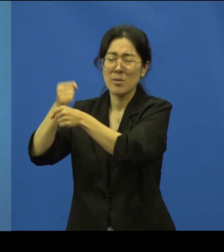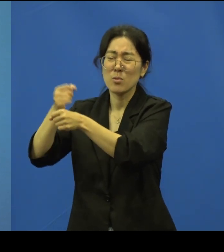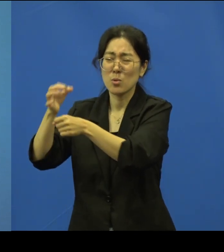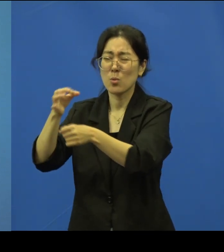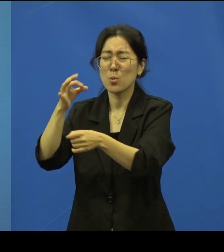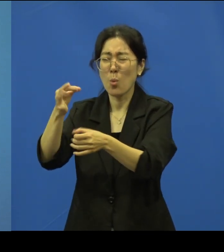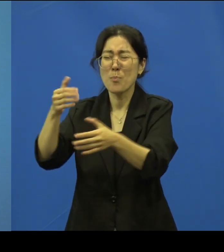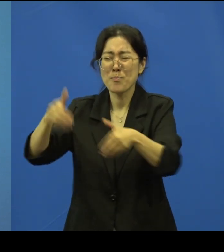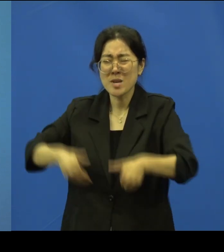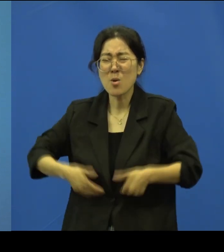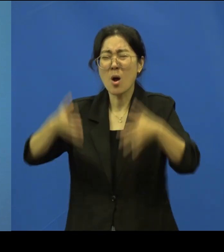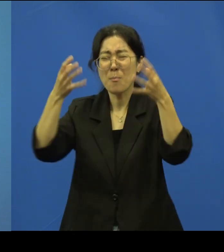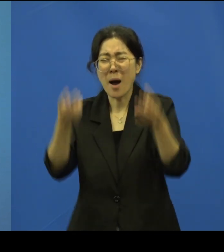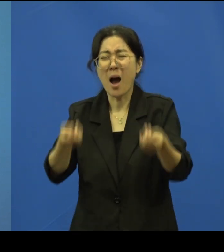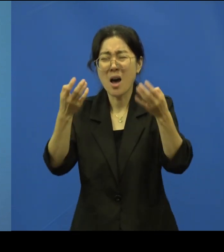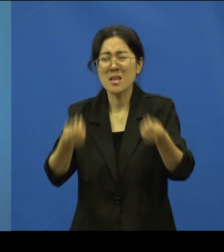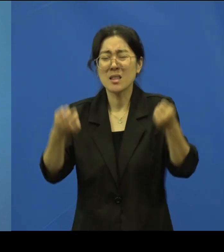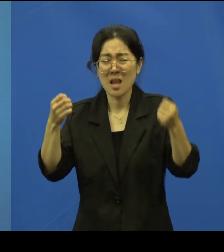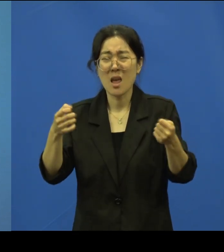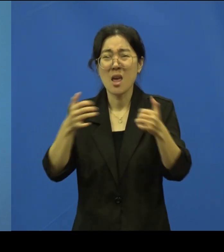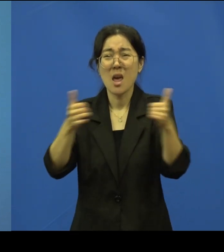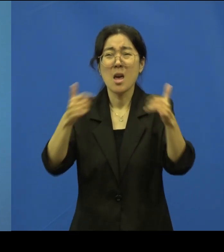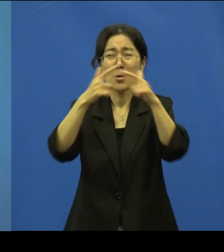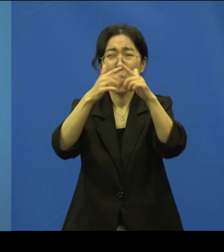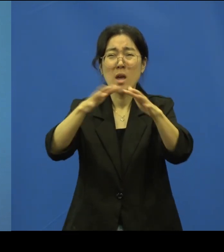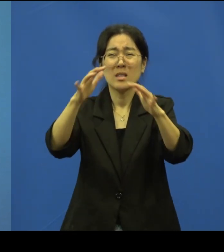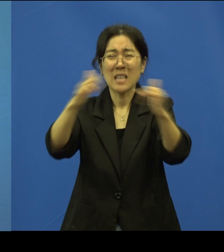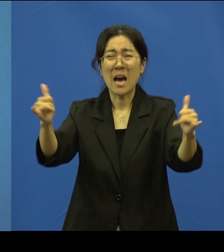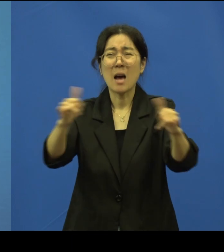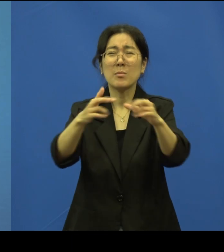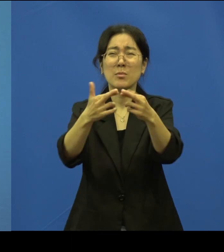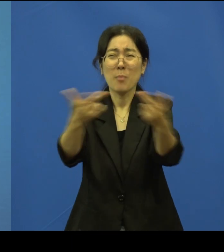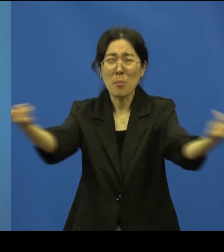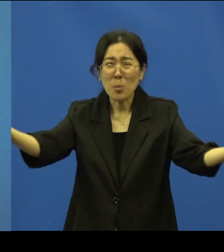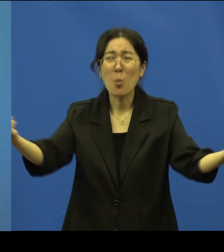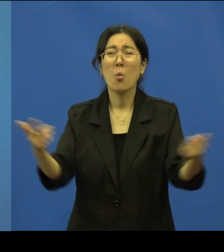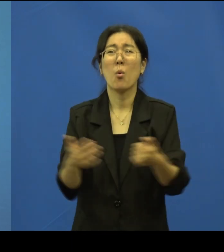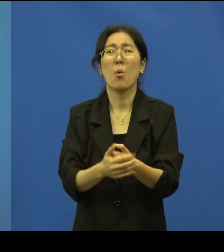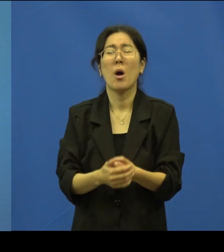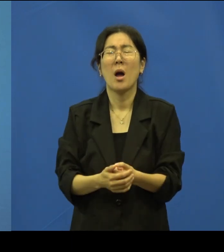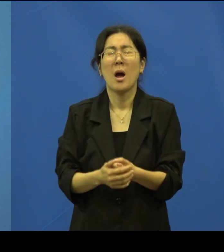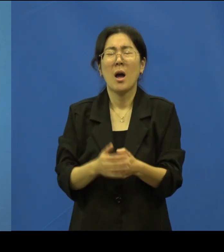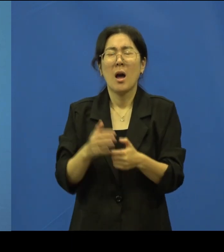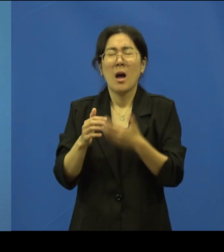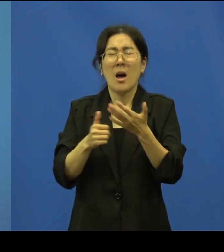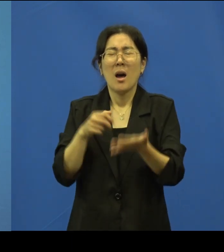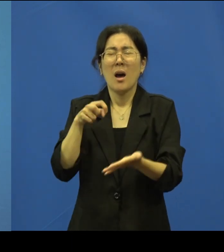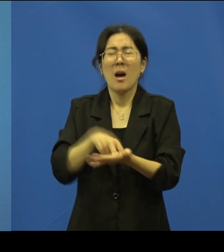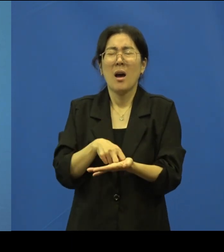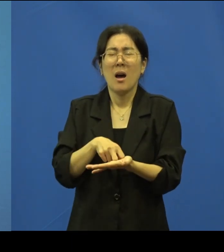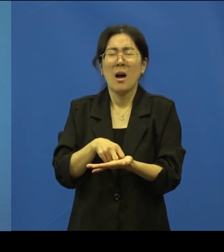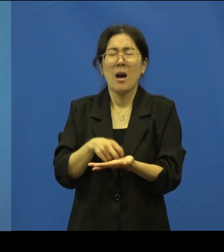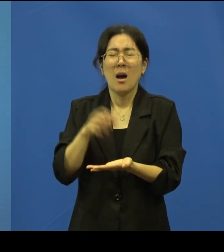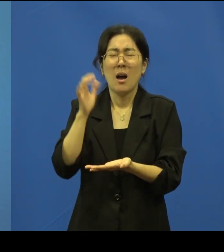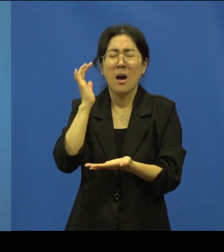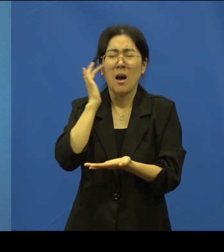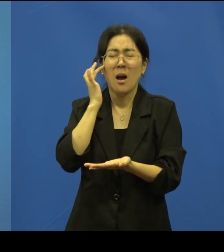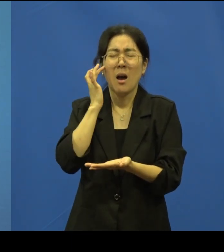저는 주님 앞에 무릎을 꿇을 때마다 정말 이 식은땀이 나고